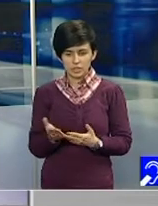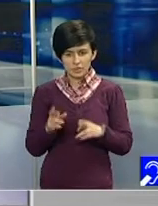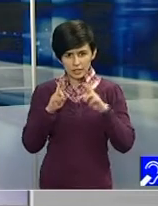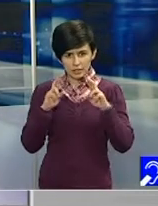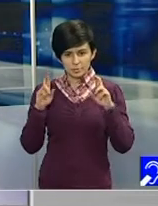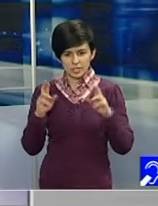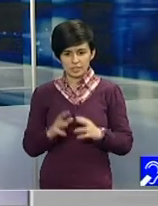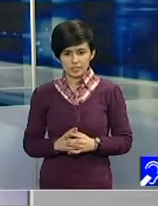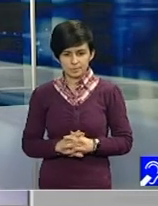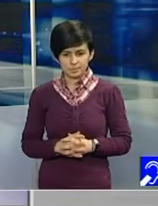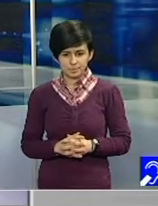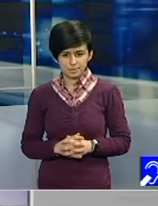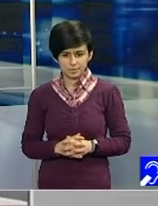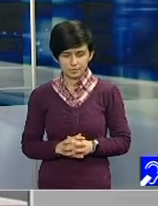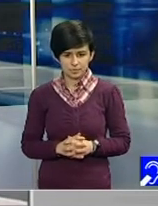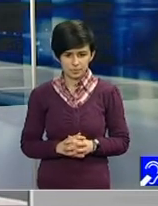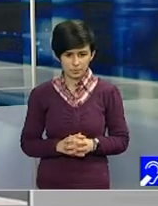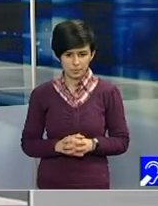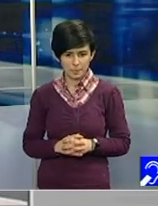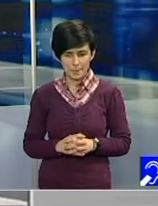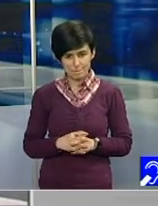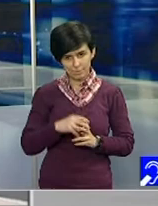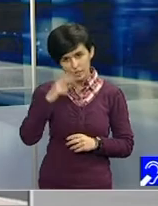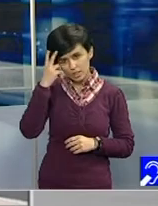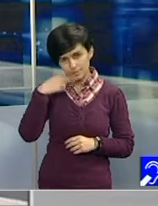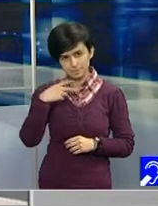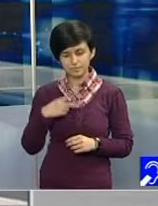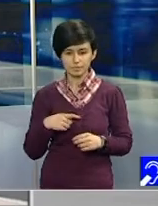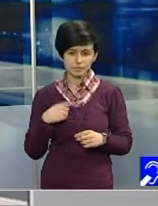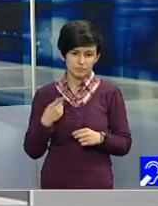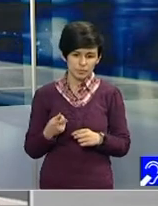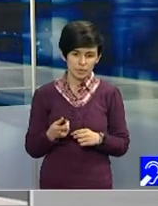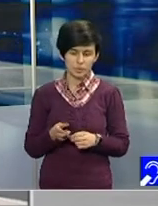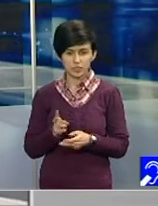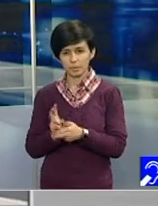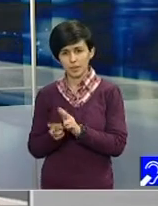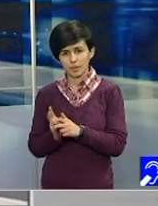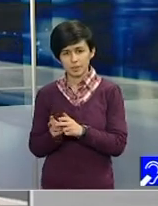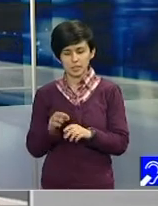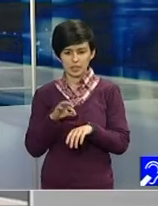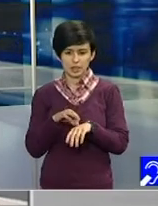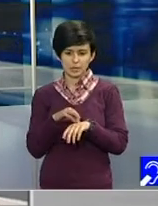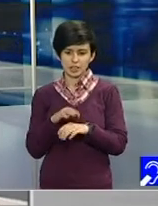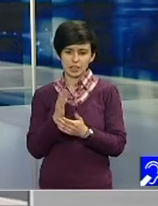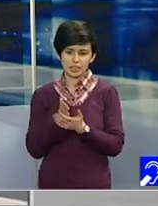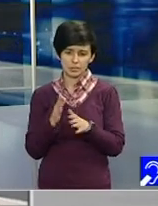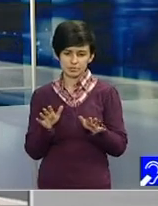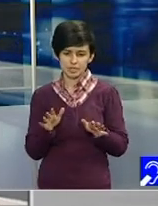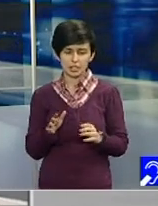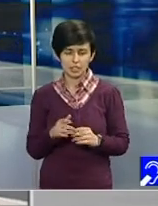speranță. Înțelegem că odată ce tratamentele medicale se încheie, nu știu, chimioterapia, radioterapia sau